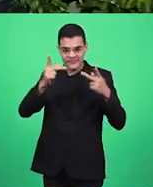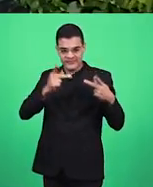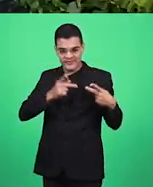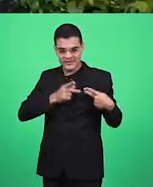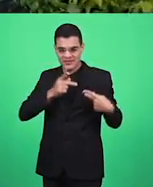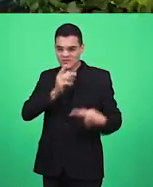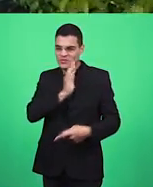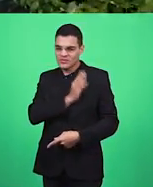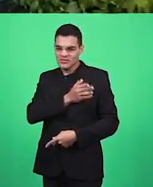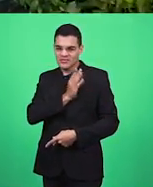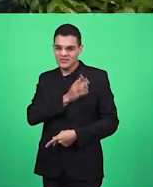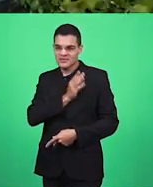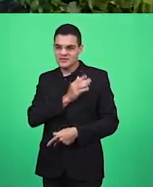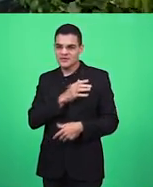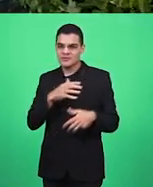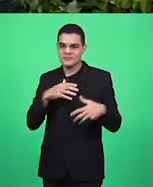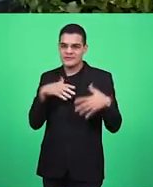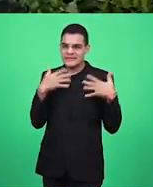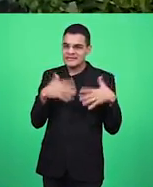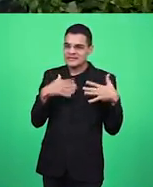Господь, посети сердце.